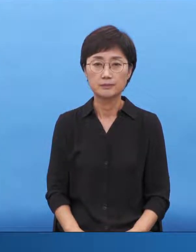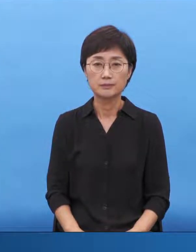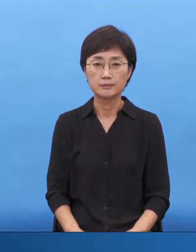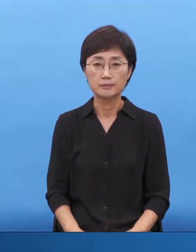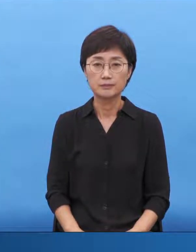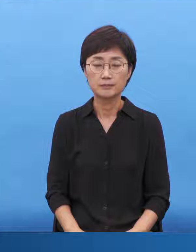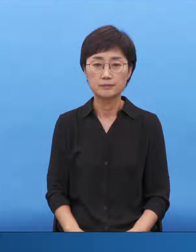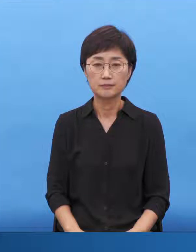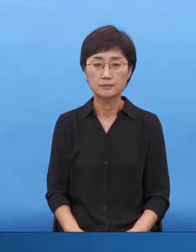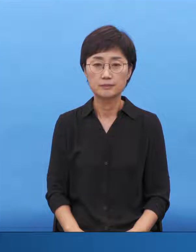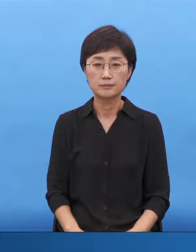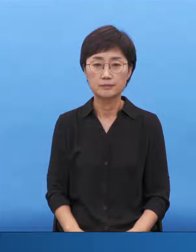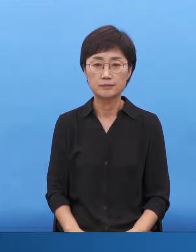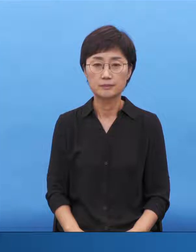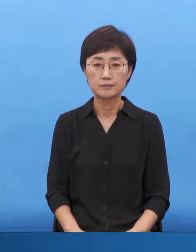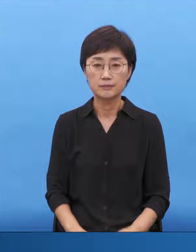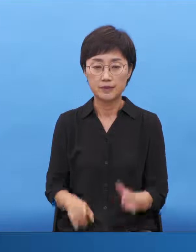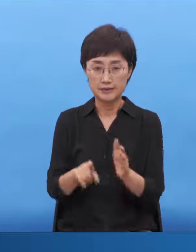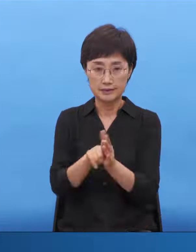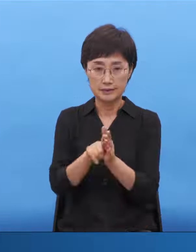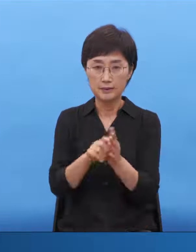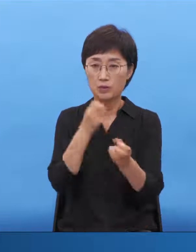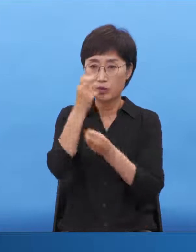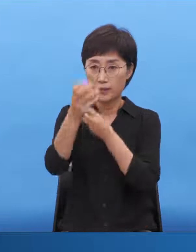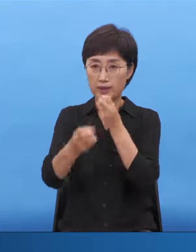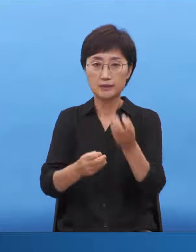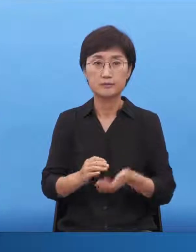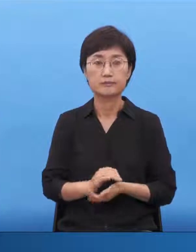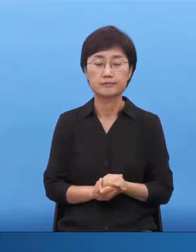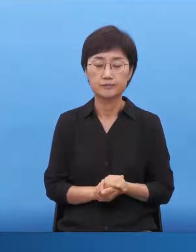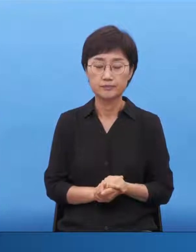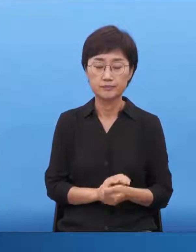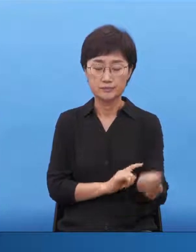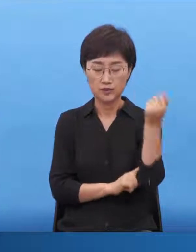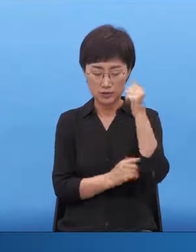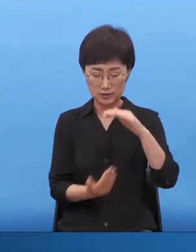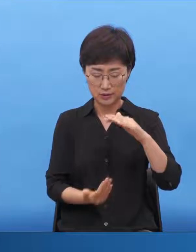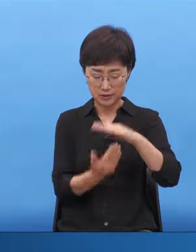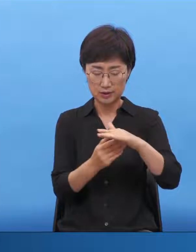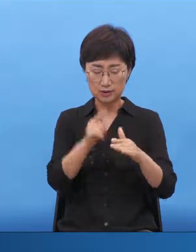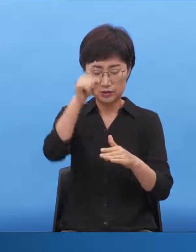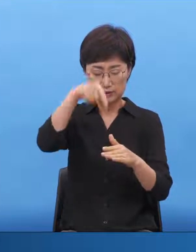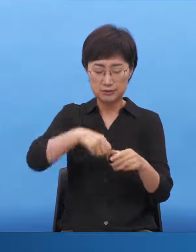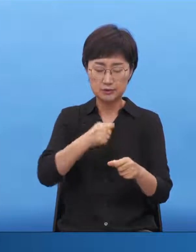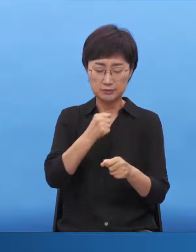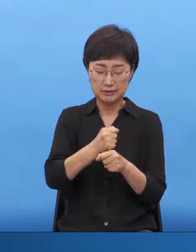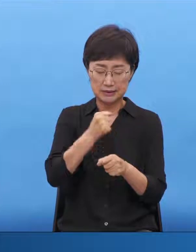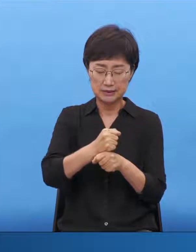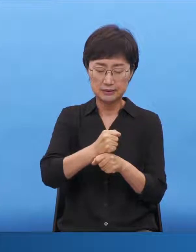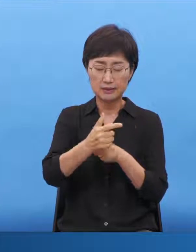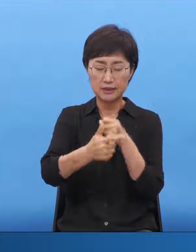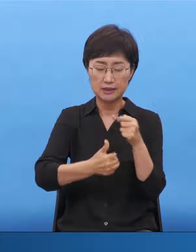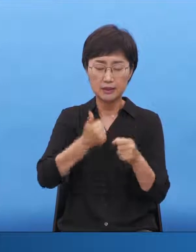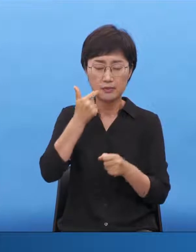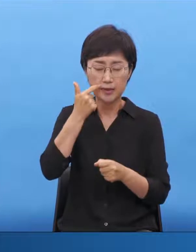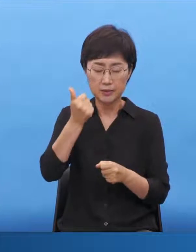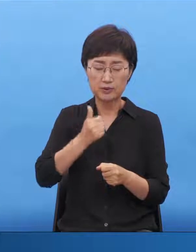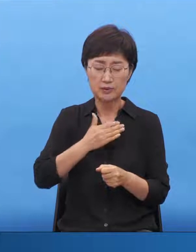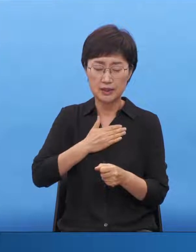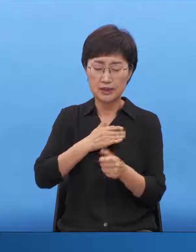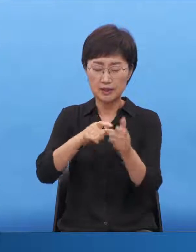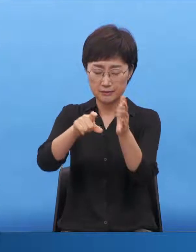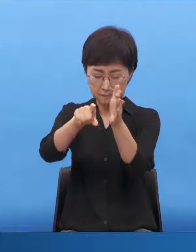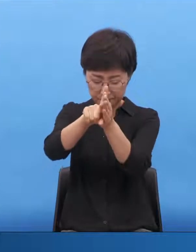신앙을 고백합니다. 告白我们的信仰. 전능하사 천지를 만드신